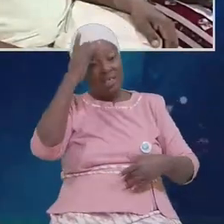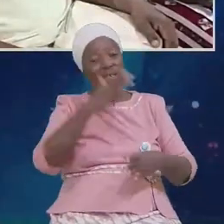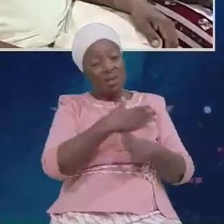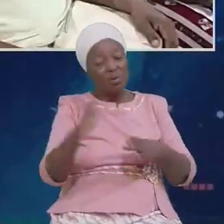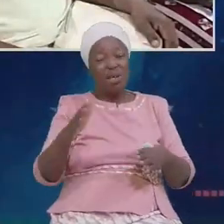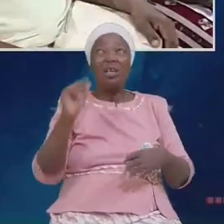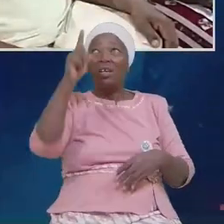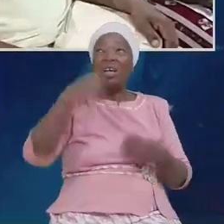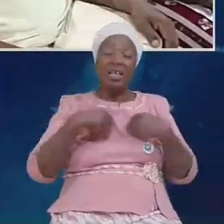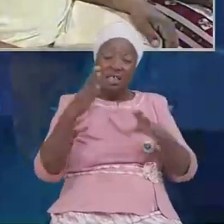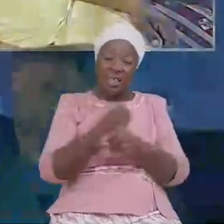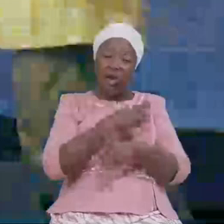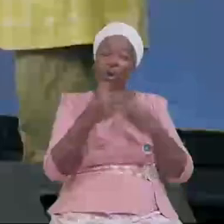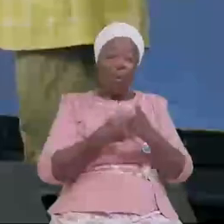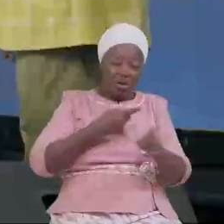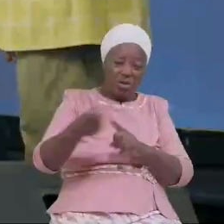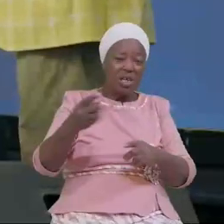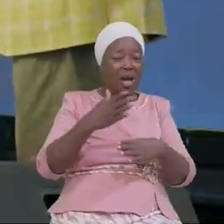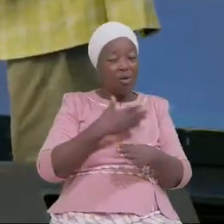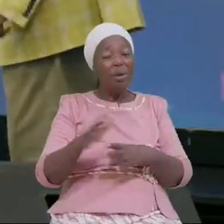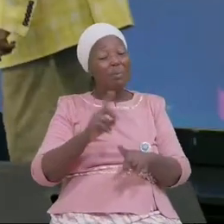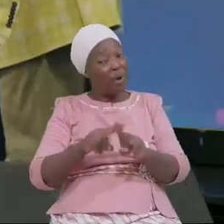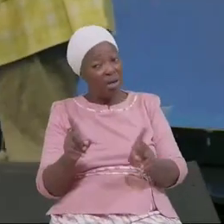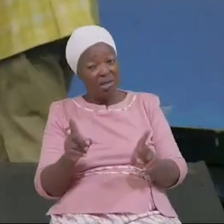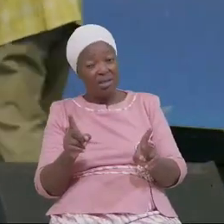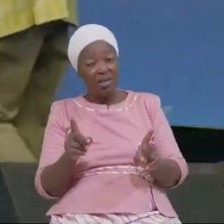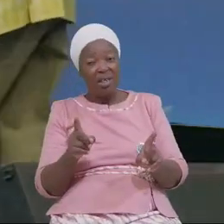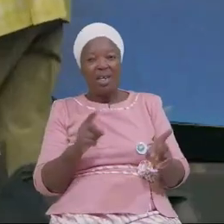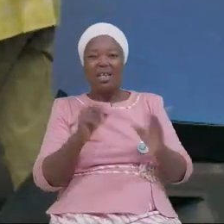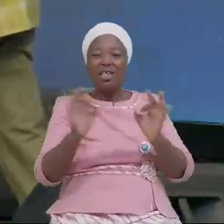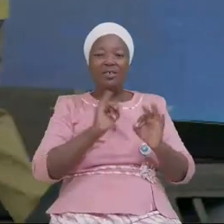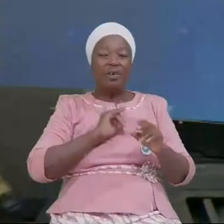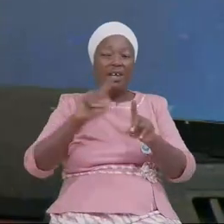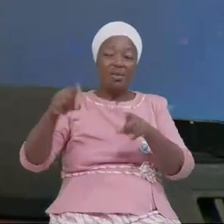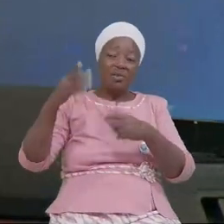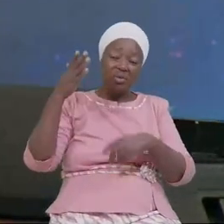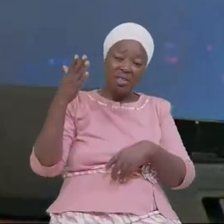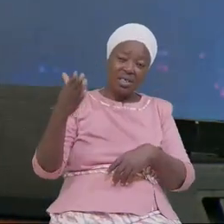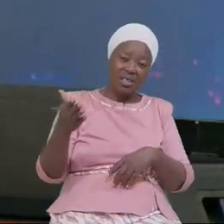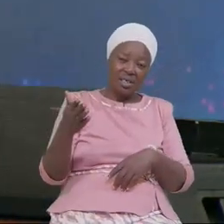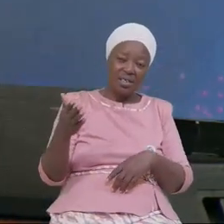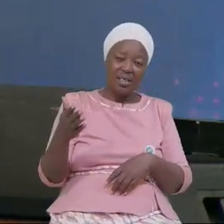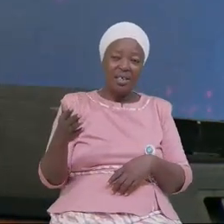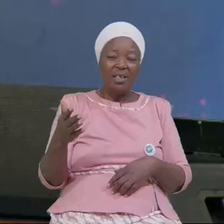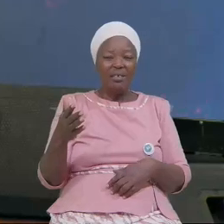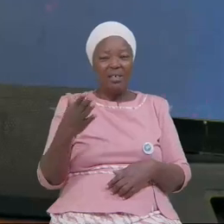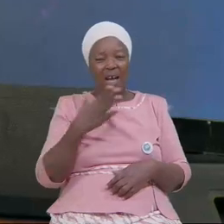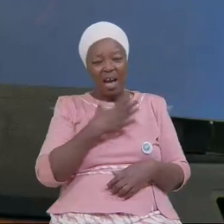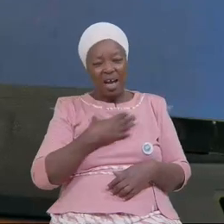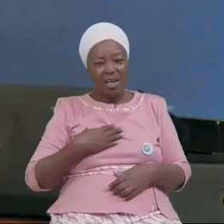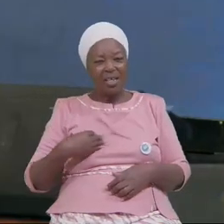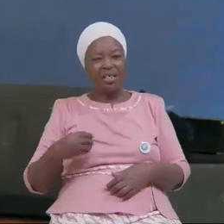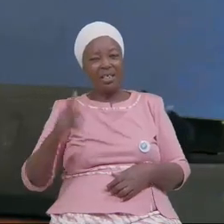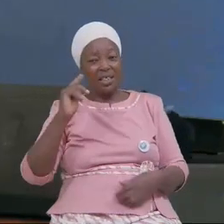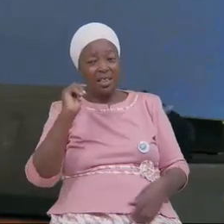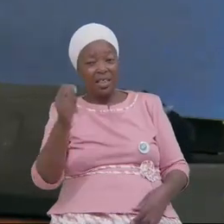ôté ma blessure. Mais si je vais là-bas et que je donne mon